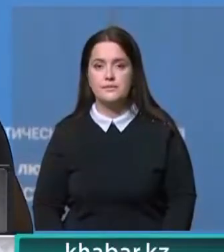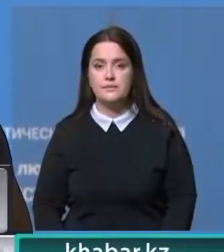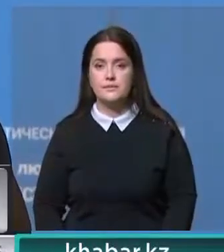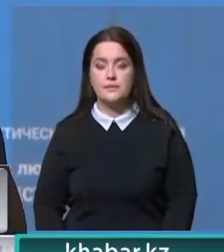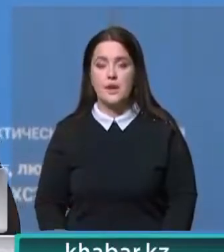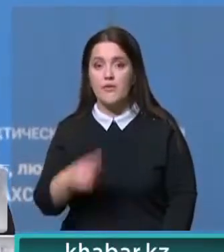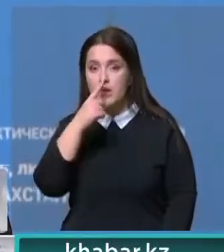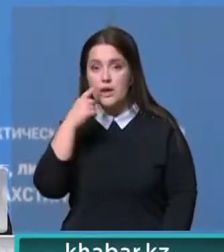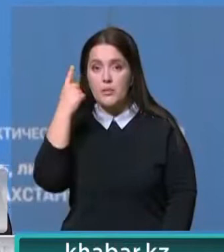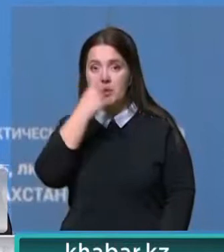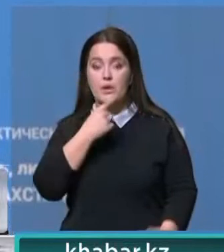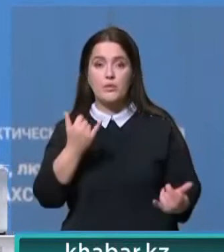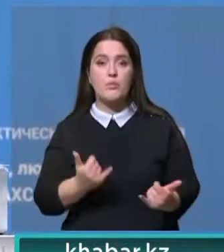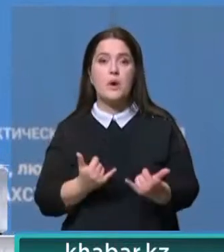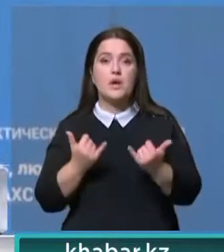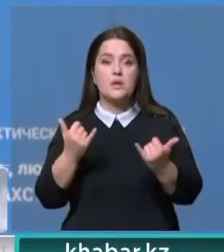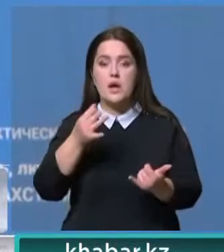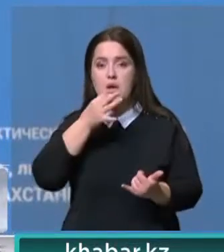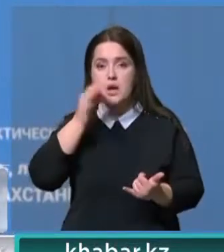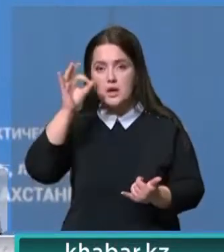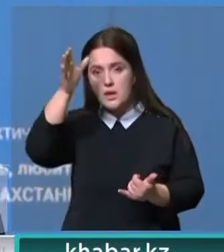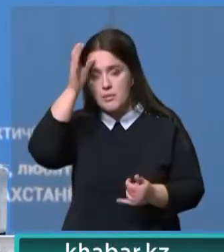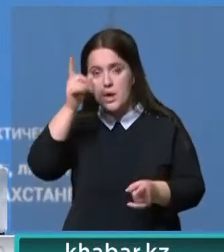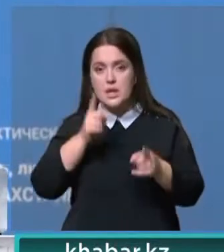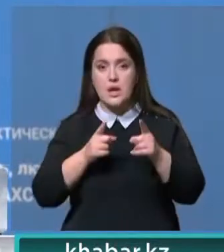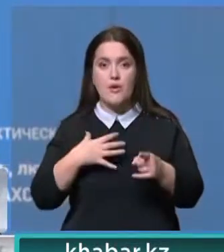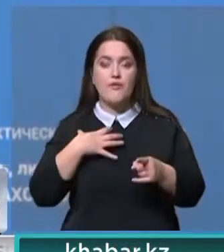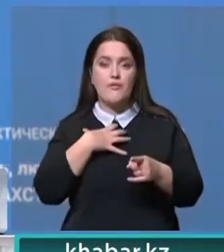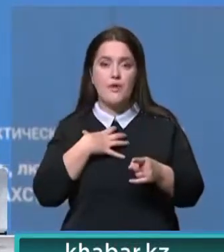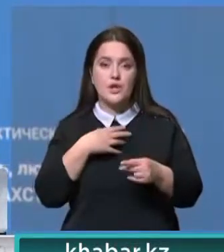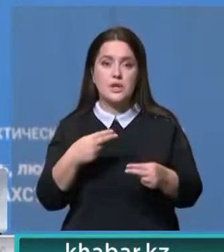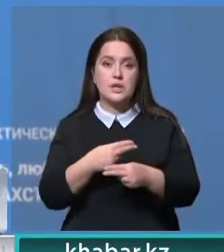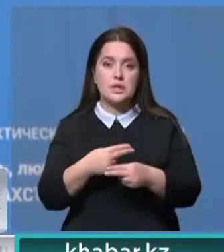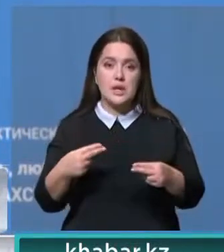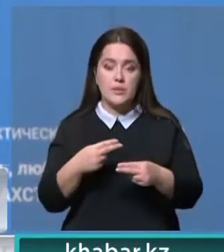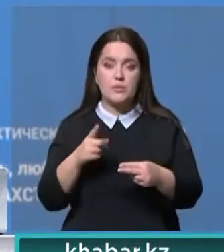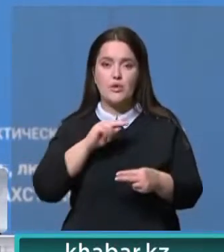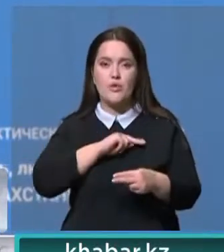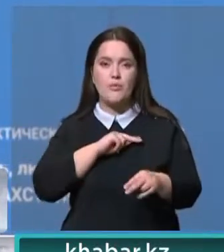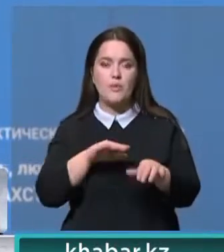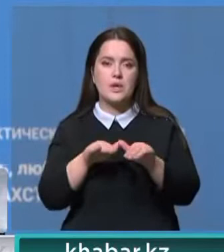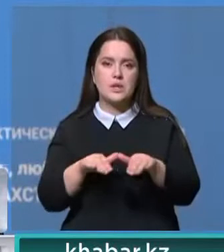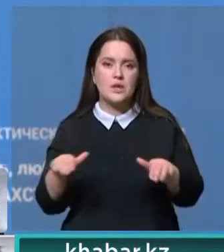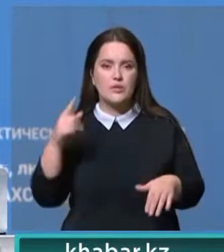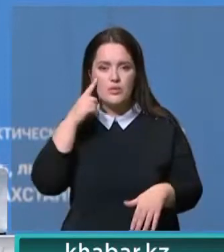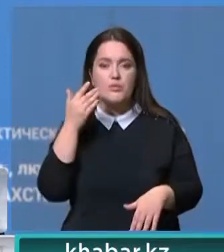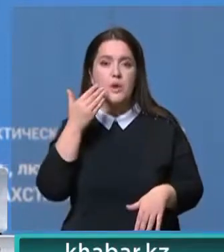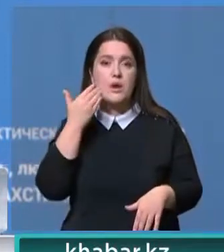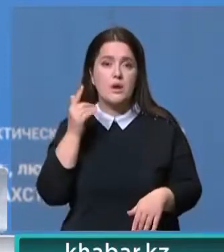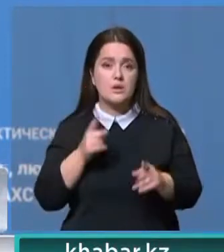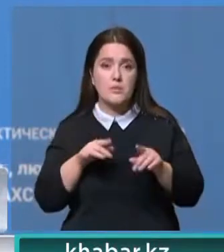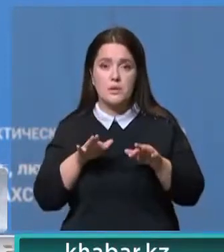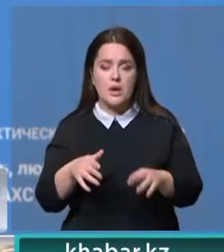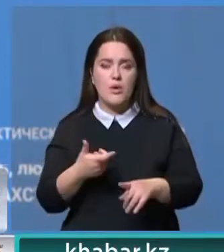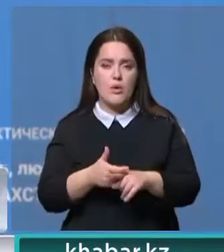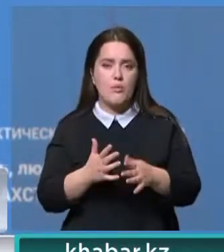В этом году конференция посвящена раннему образованию. Это действительно важная тема. Многие думают, что работать с маленькими детьми легко, но на самом деле это